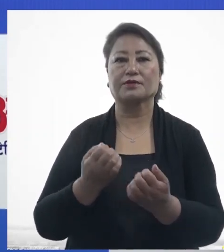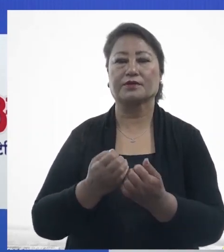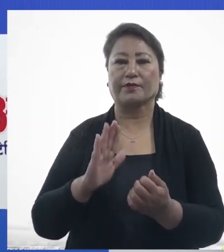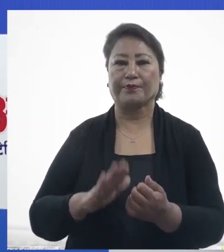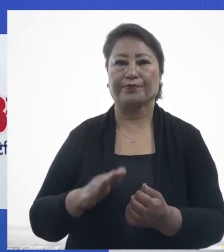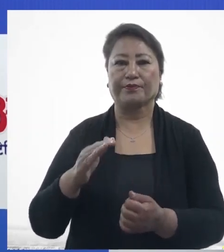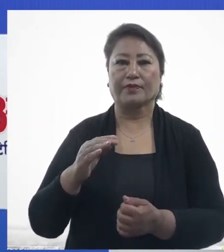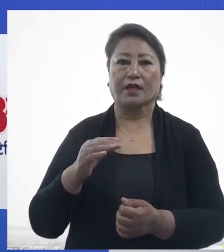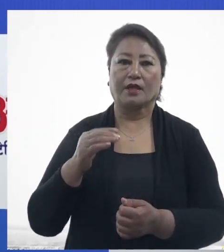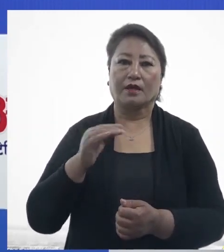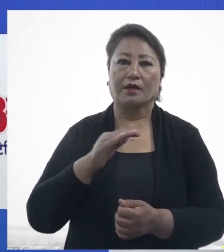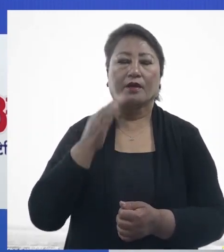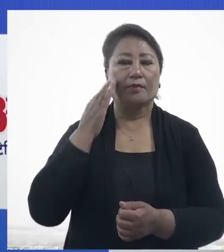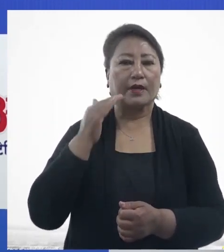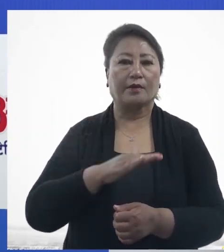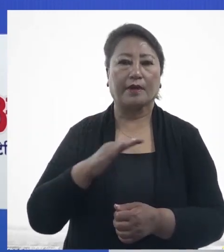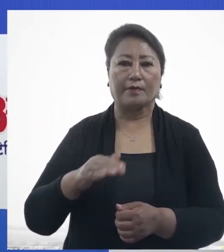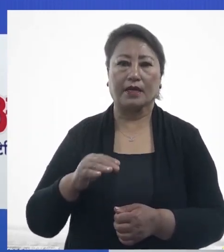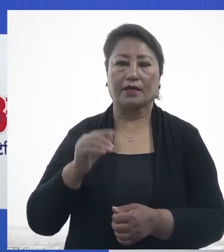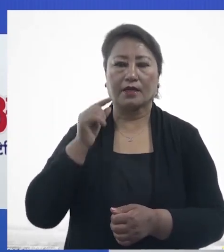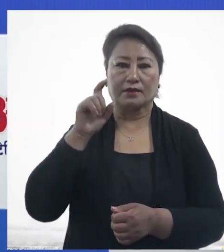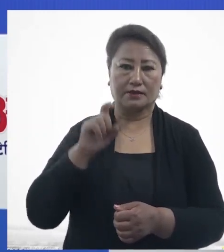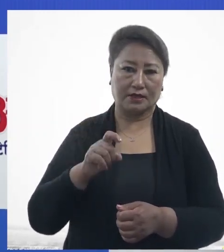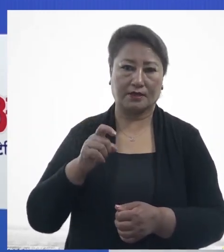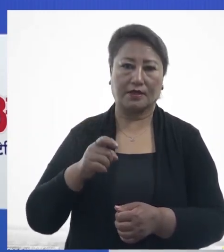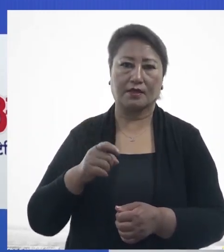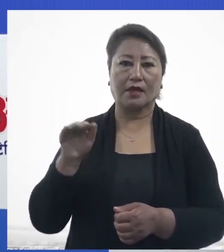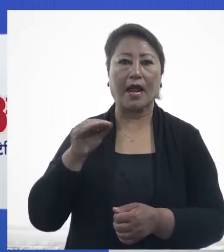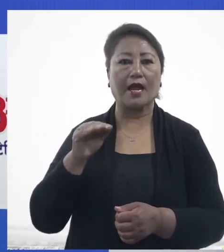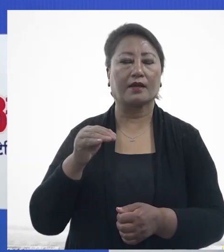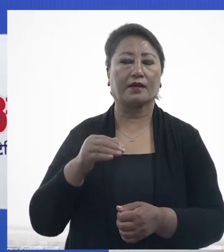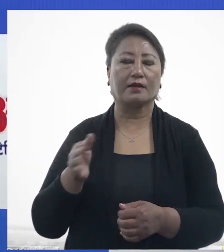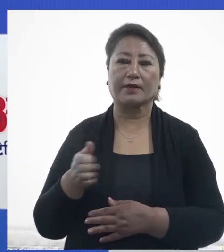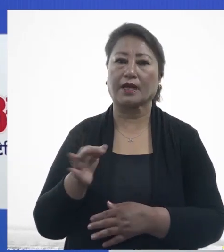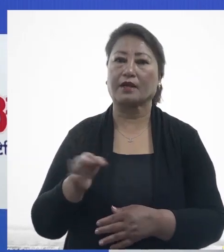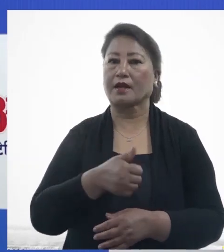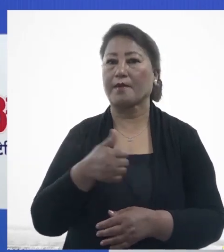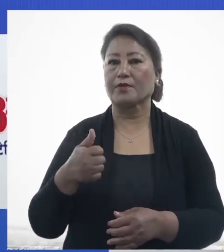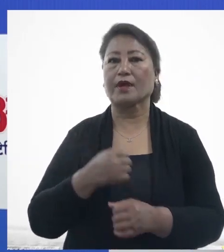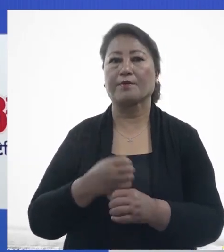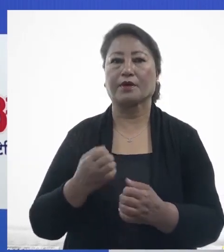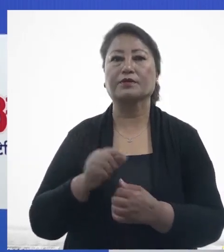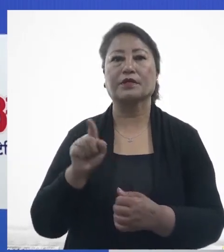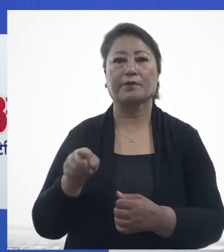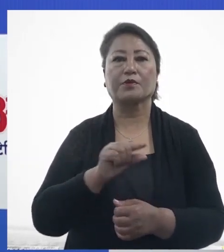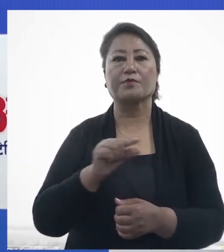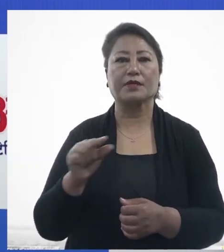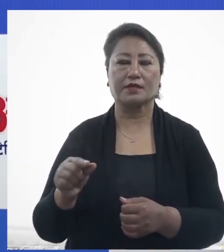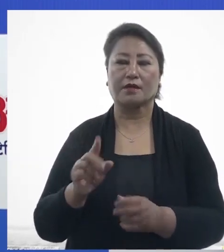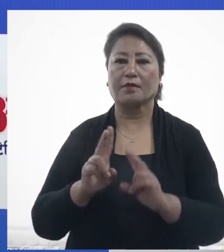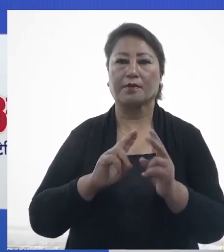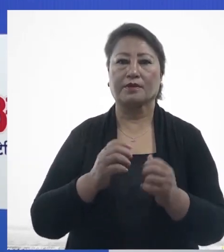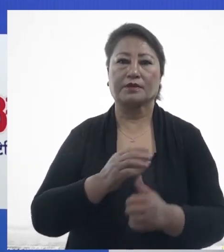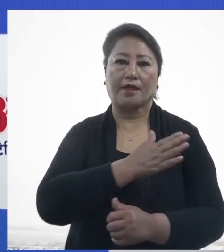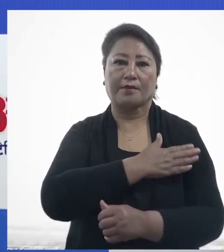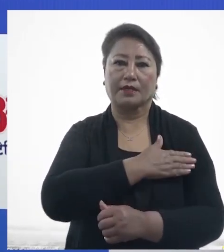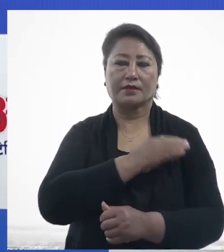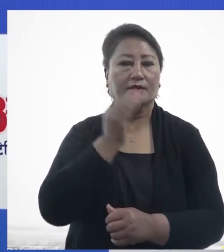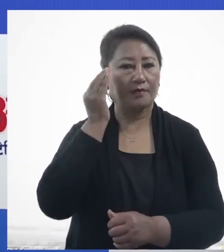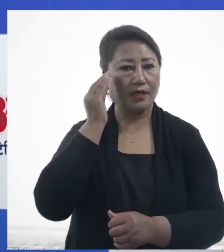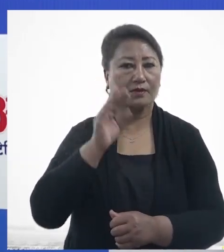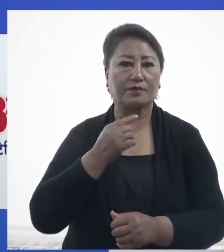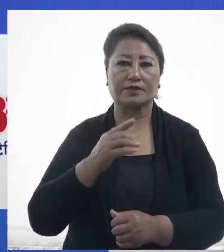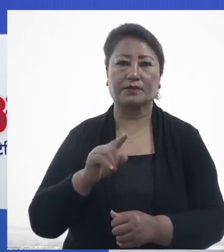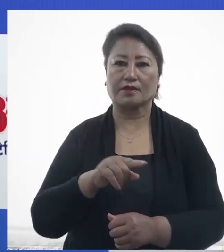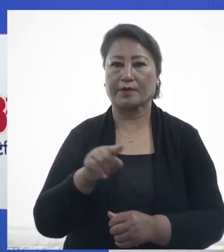बालिका तथा ज्येष्ठ नागरिक मन्त्रालयसँग कुरा गर्दा उहाँले एकदमै खुसी व्यक्त गरेर उहाँले एकदम राम्रो काम गर्नुभएको छ हामीले पनि उहाँलाई केही सम्झिरहेको छौँ भन्नुहुन्थ्यो के छ